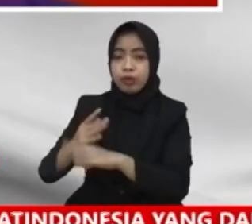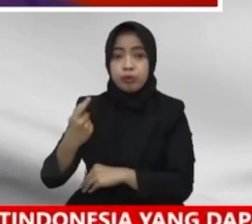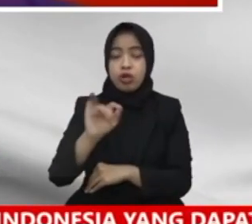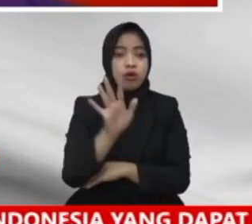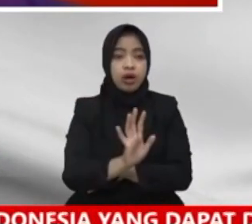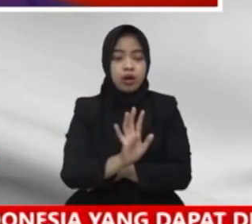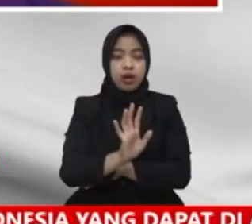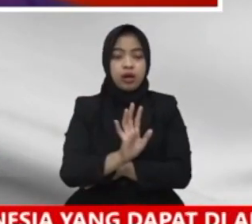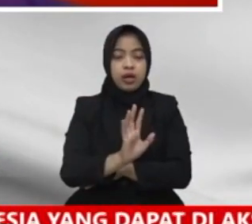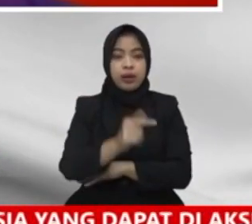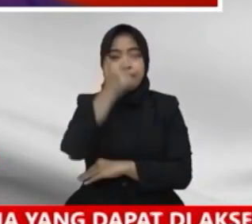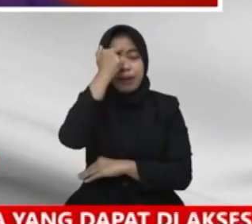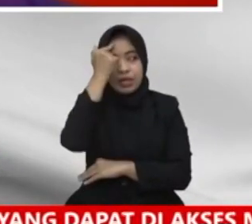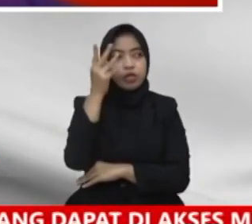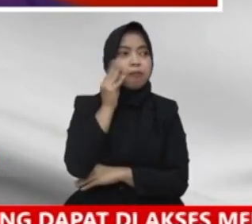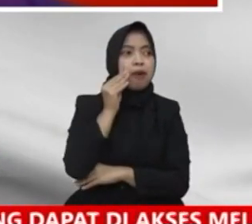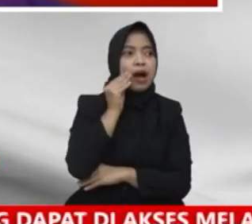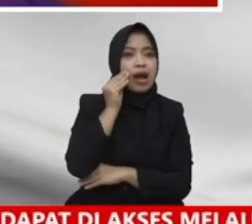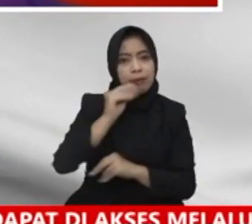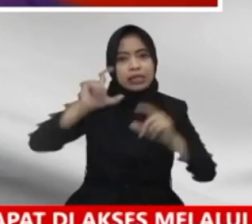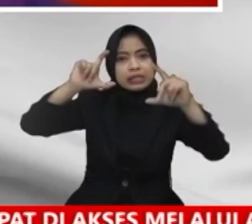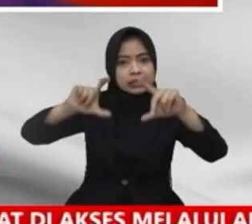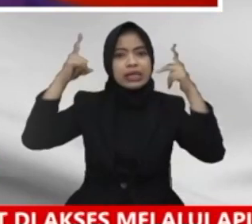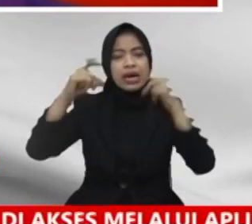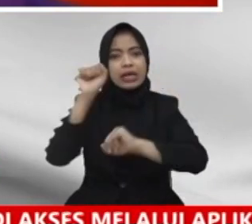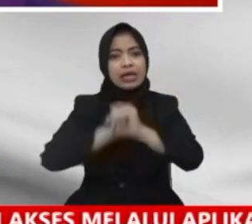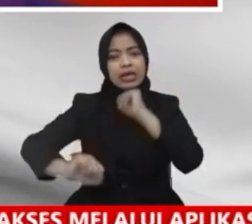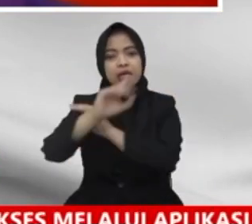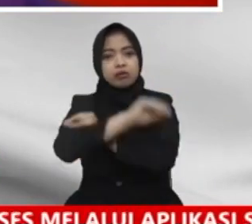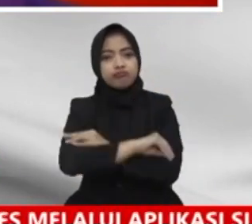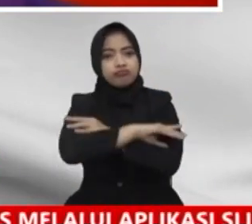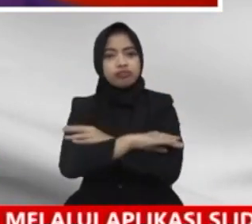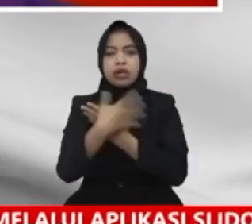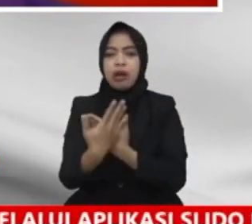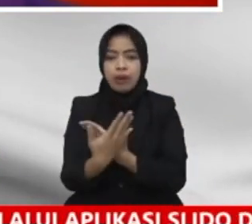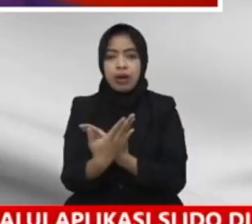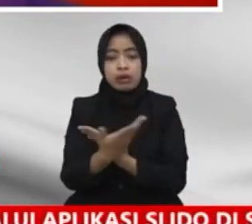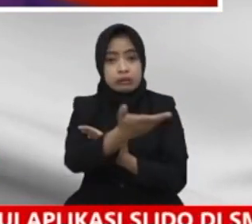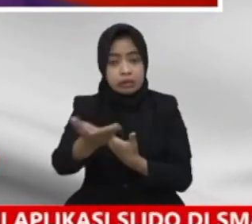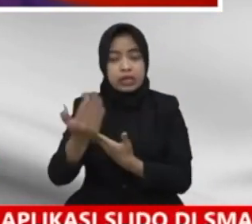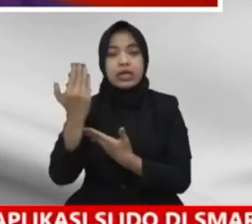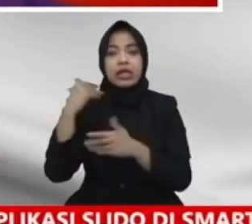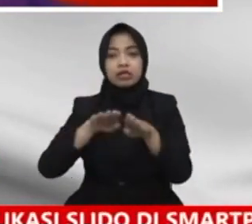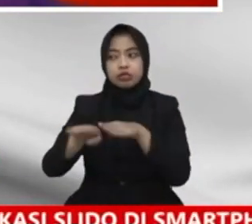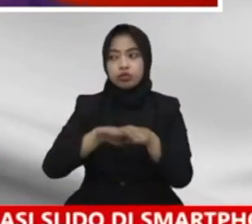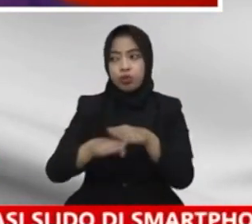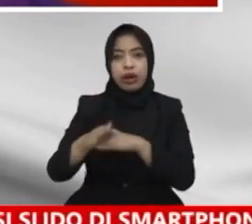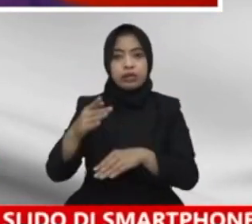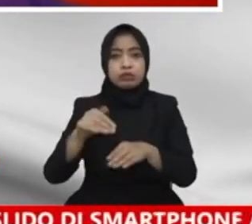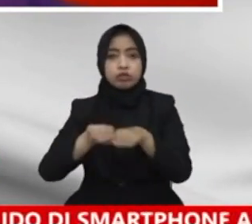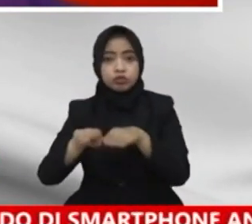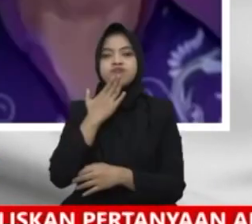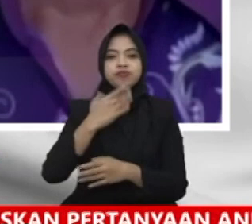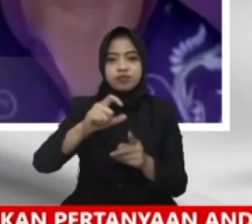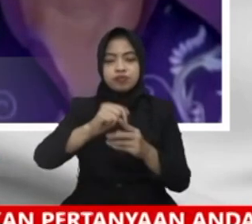Lalu pelajaran apa yang bisa kita petik dari sejarah imunisasi di Indonesia ini agar kita bisa sesuaikan dengan imunisasi COVID-19